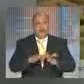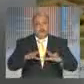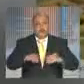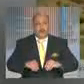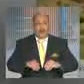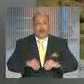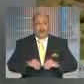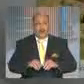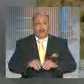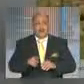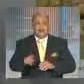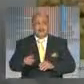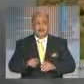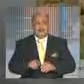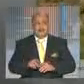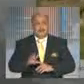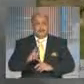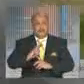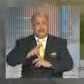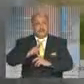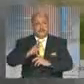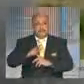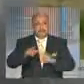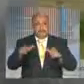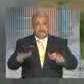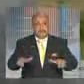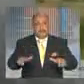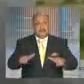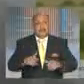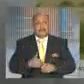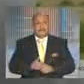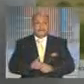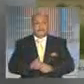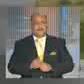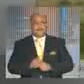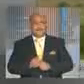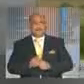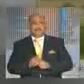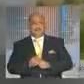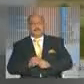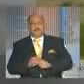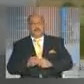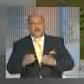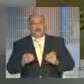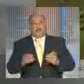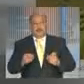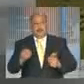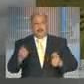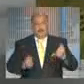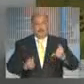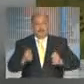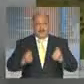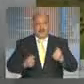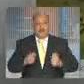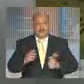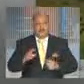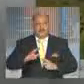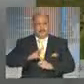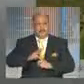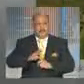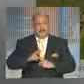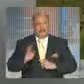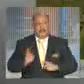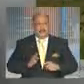كان يرتدي زيا عسكريا. ومن جهة ثانية أوضح مصدر أمني أن الهالك كان محكوما بقرابة